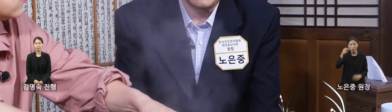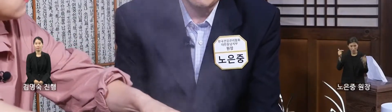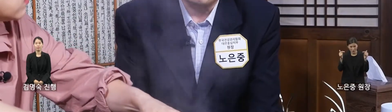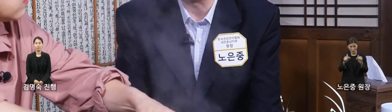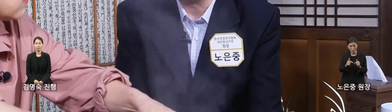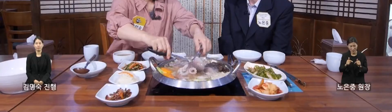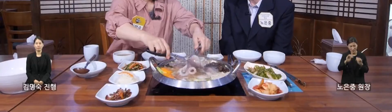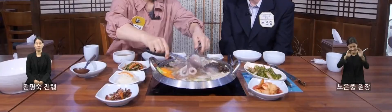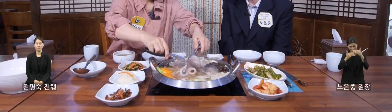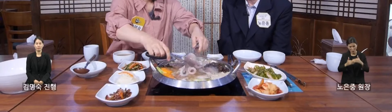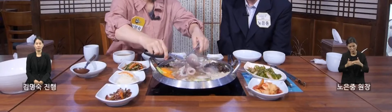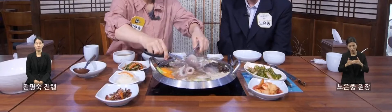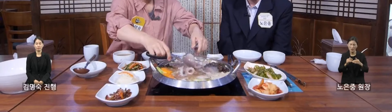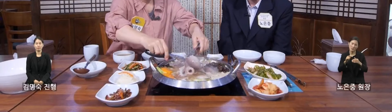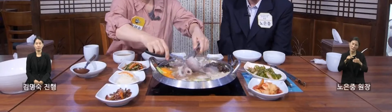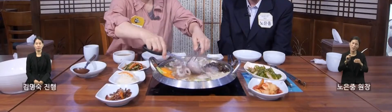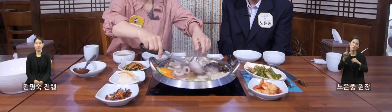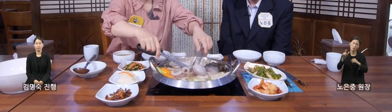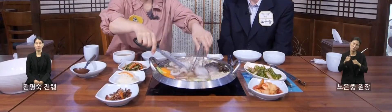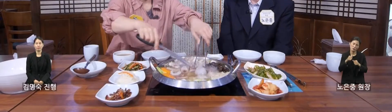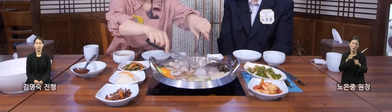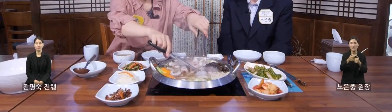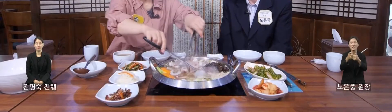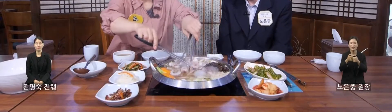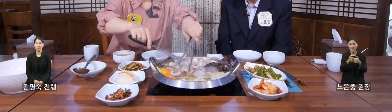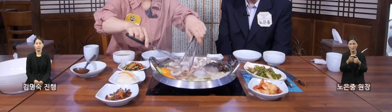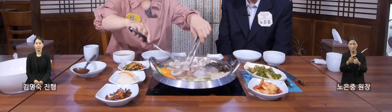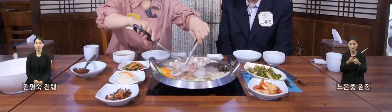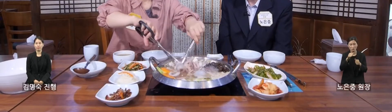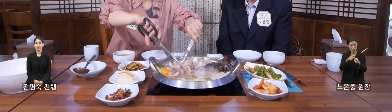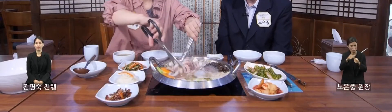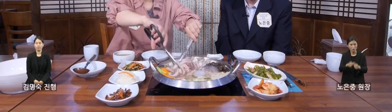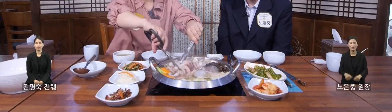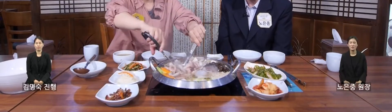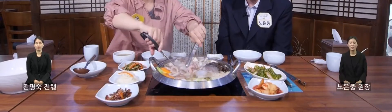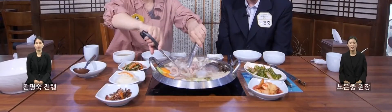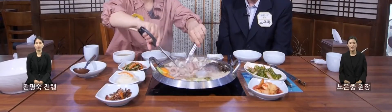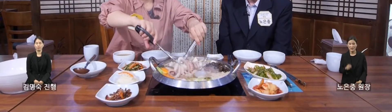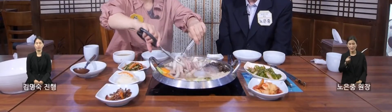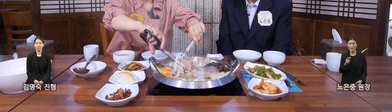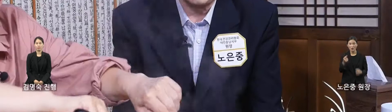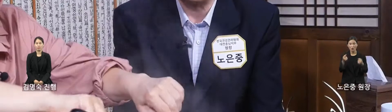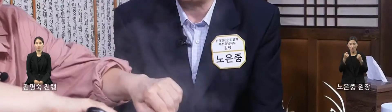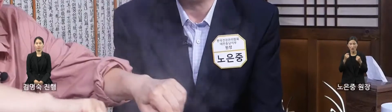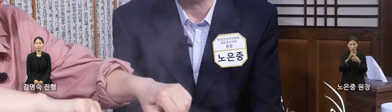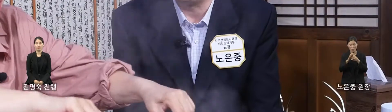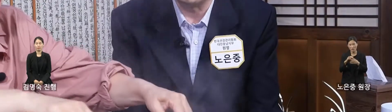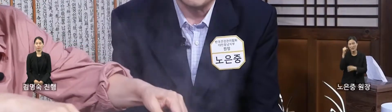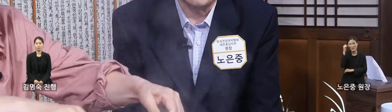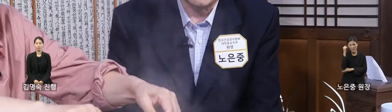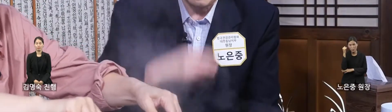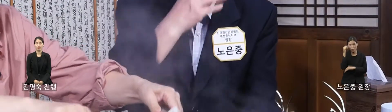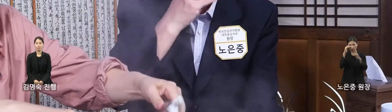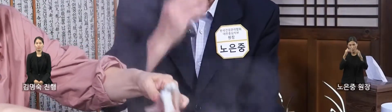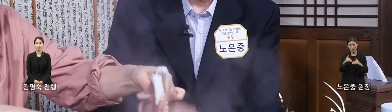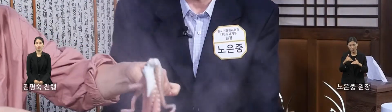내용이 거의 대부분이었거든요. 그런데 이제 이건 건강에 대한 기본적인 내용이지만 이 내용을 말씀을